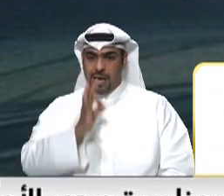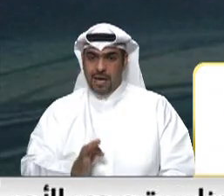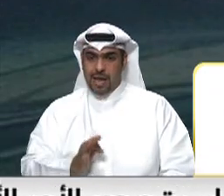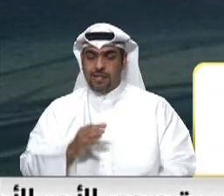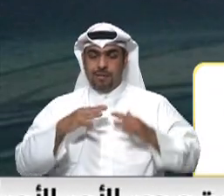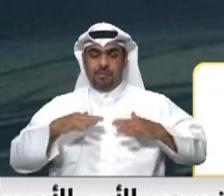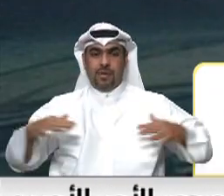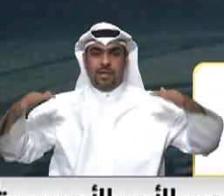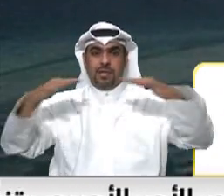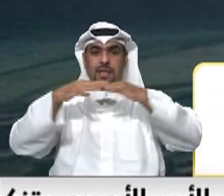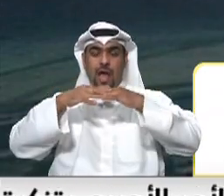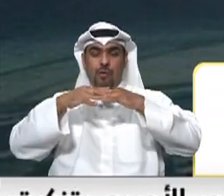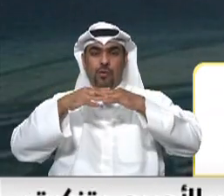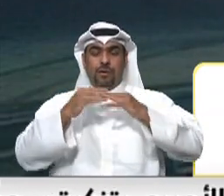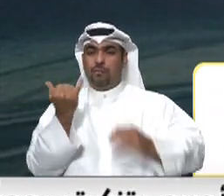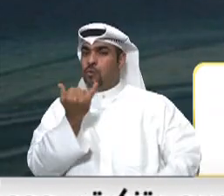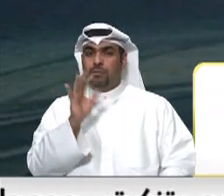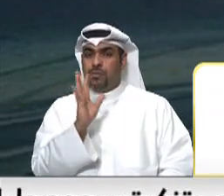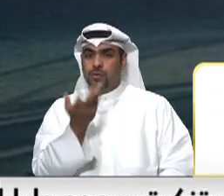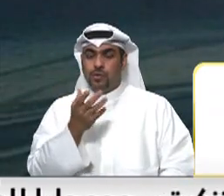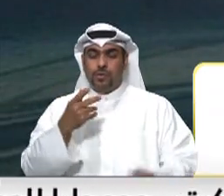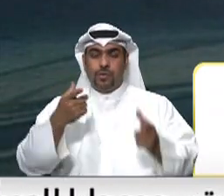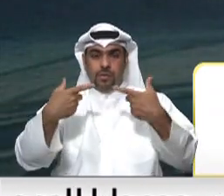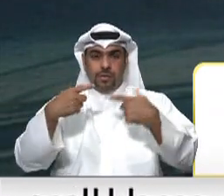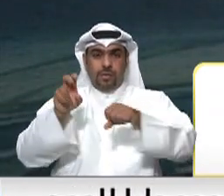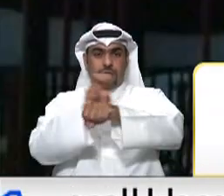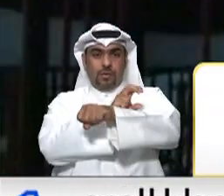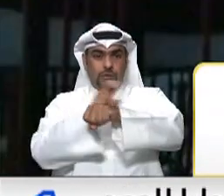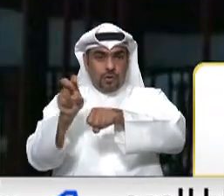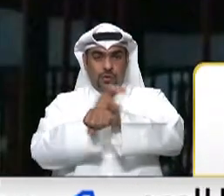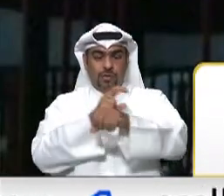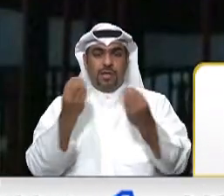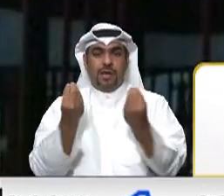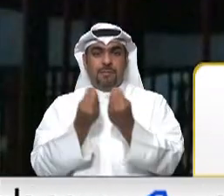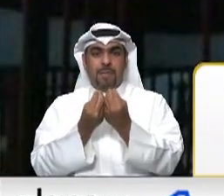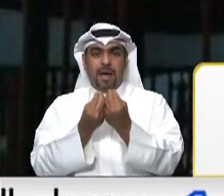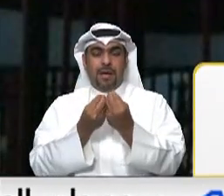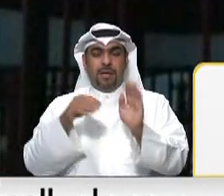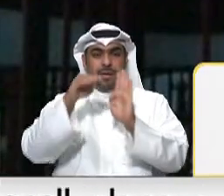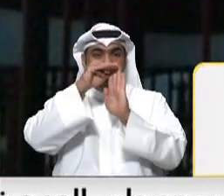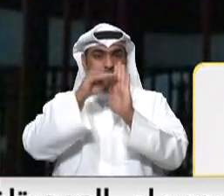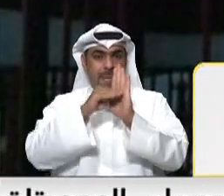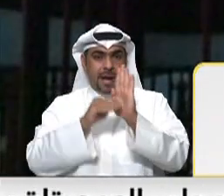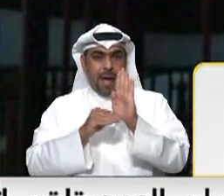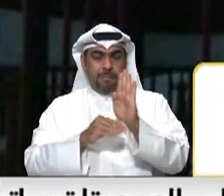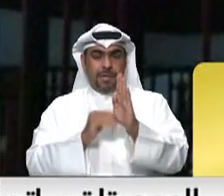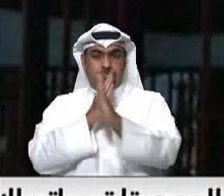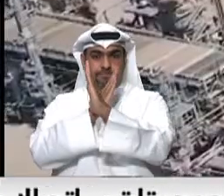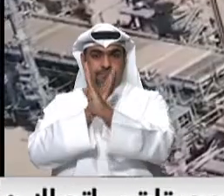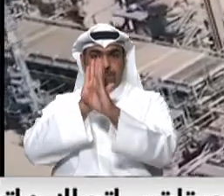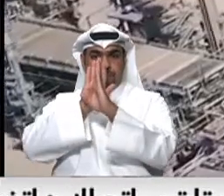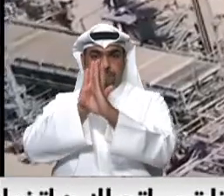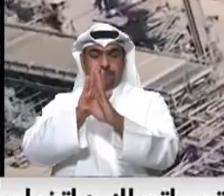بين التكنولوجيا المتقدمه والاستراتيجيات الامنيه المتطوره والتدريب المستمر للموظفين